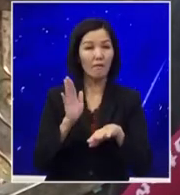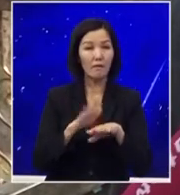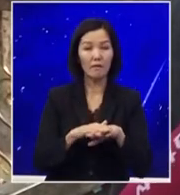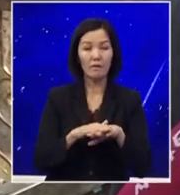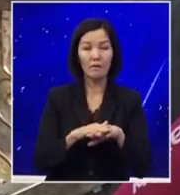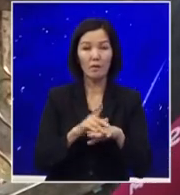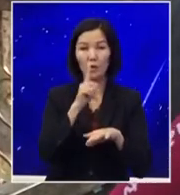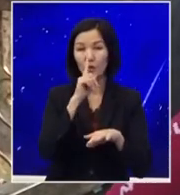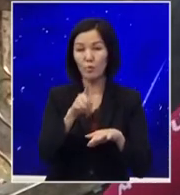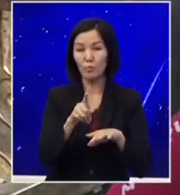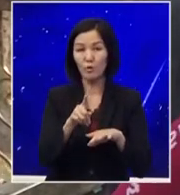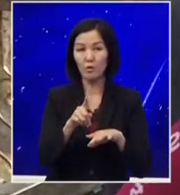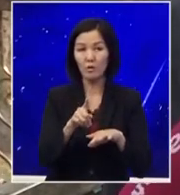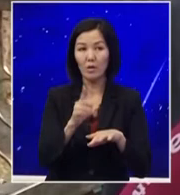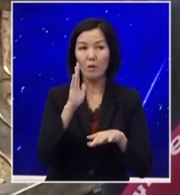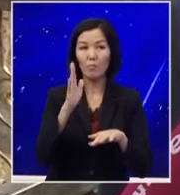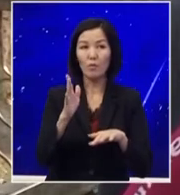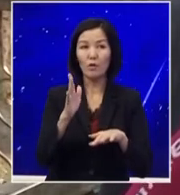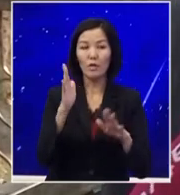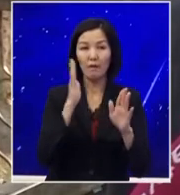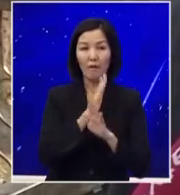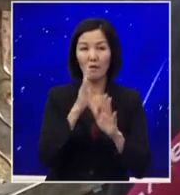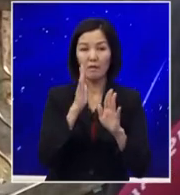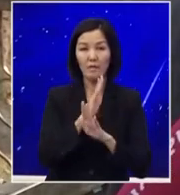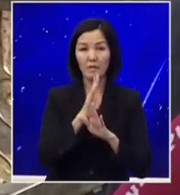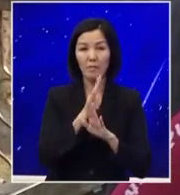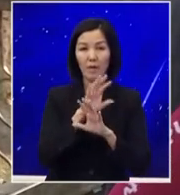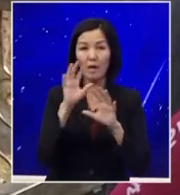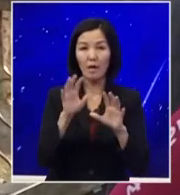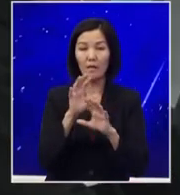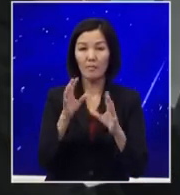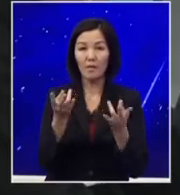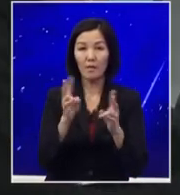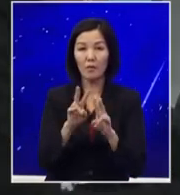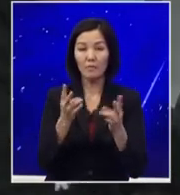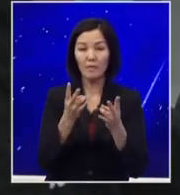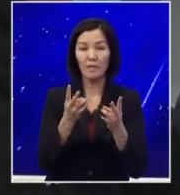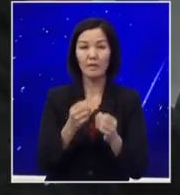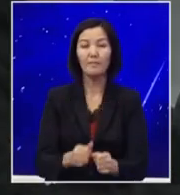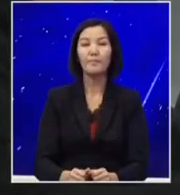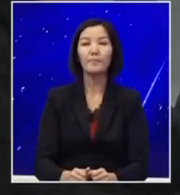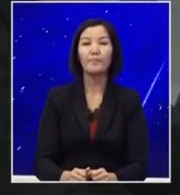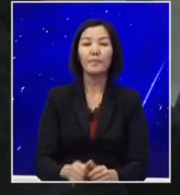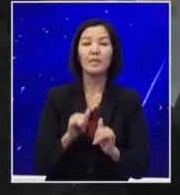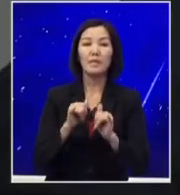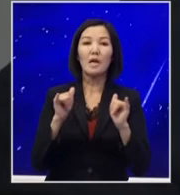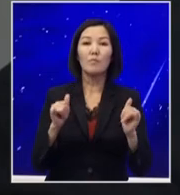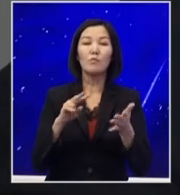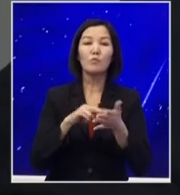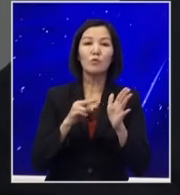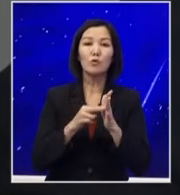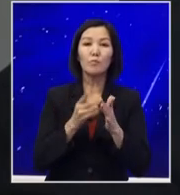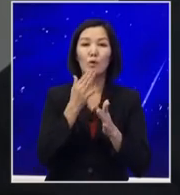өзінің салмағын салмай, болашақта осы экосистеманы бүлдірмей. Аталмыш даму концепциясы ұлттық парктың